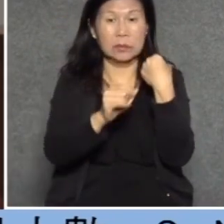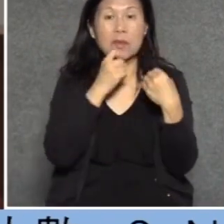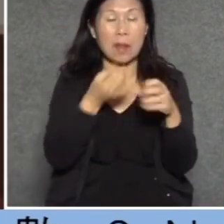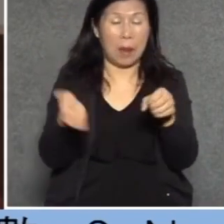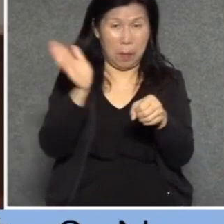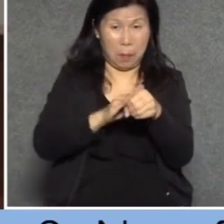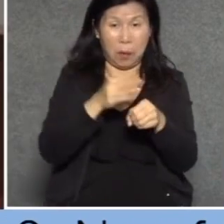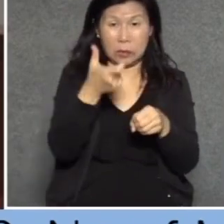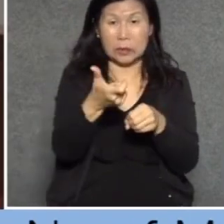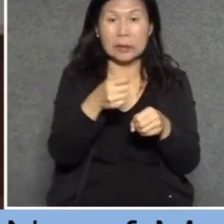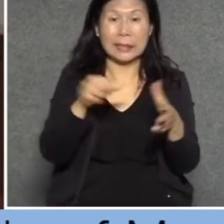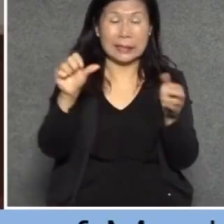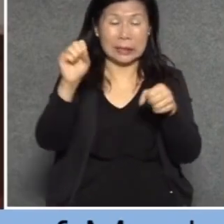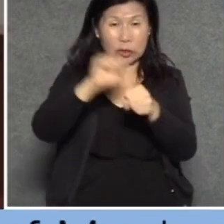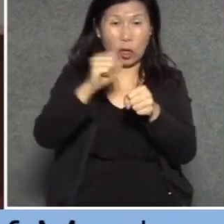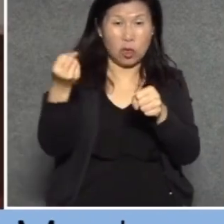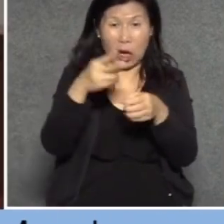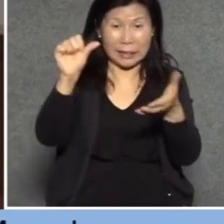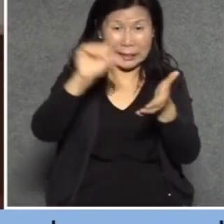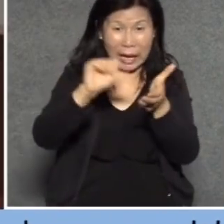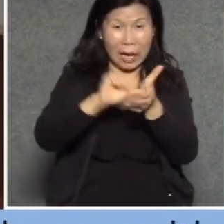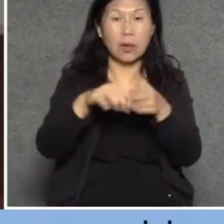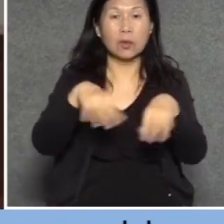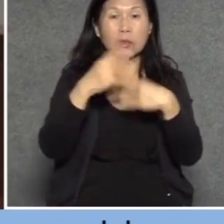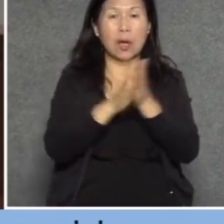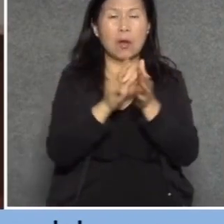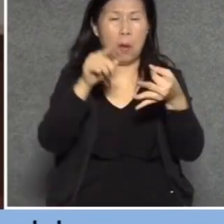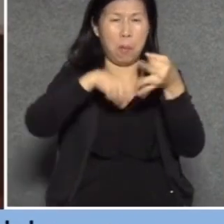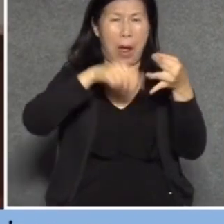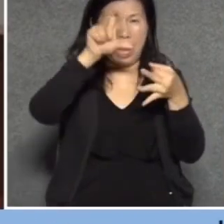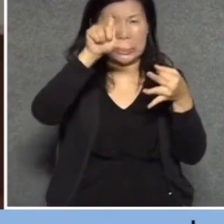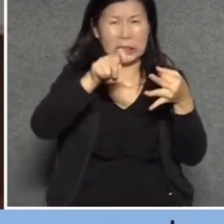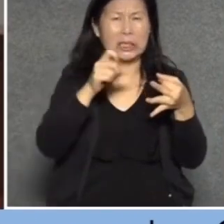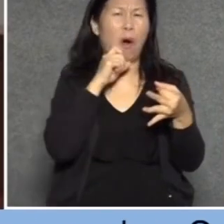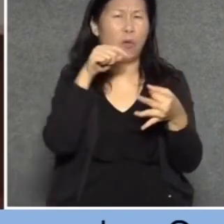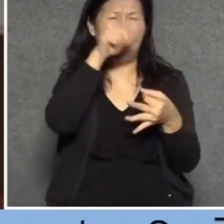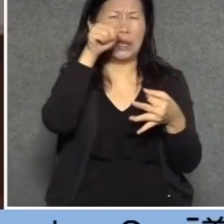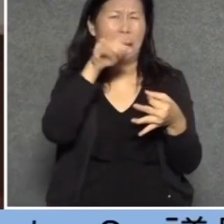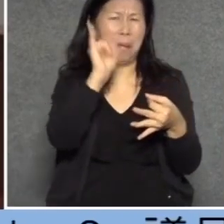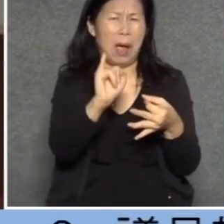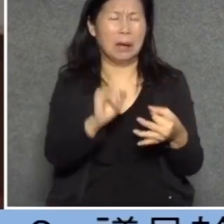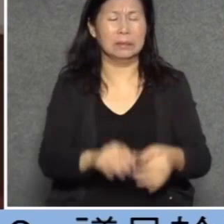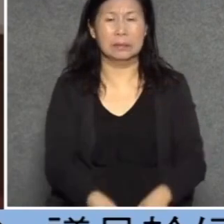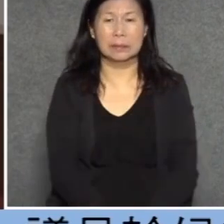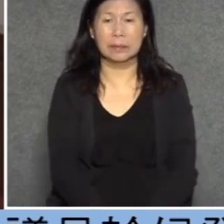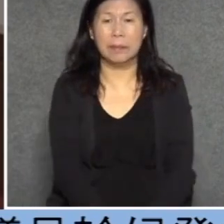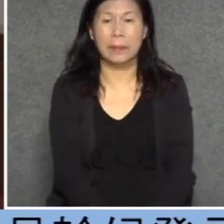償金，仲要加個特惠補償金，係咪呢啲用詞好有問題咧？請問，係嘛？